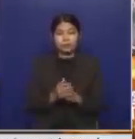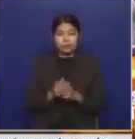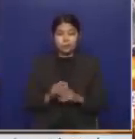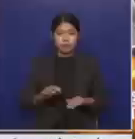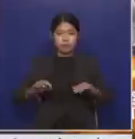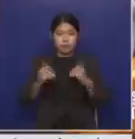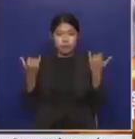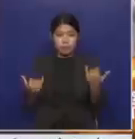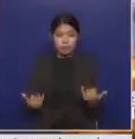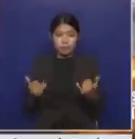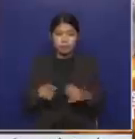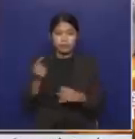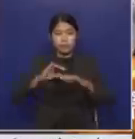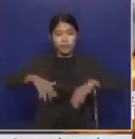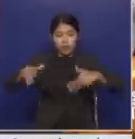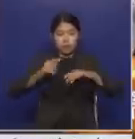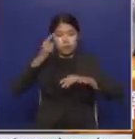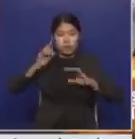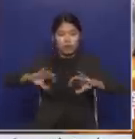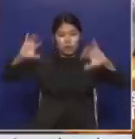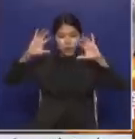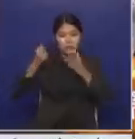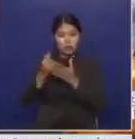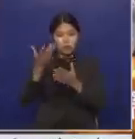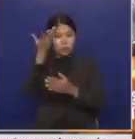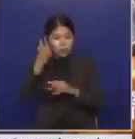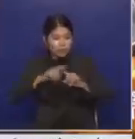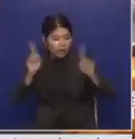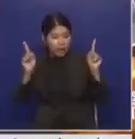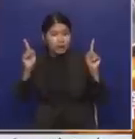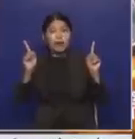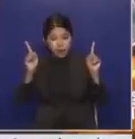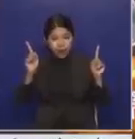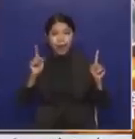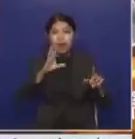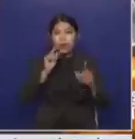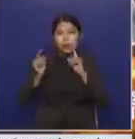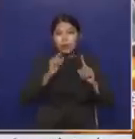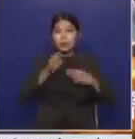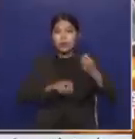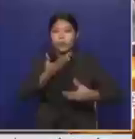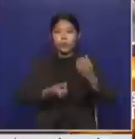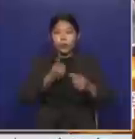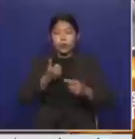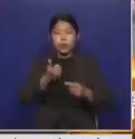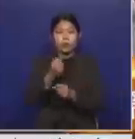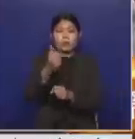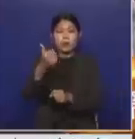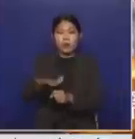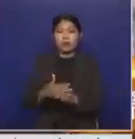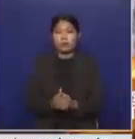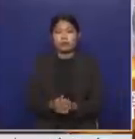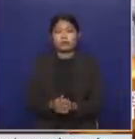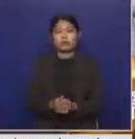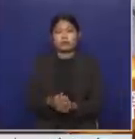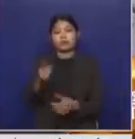ได้ก่อสร้างบรรยากาศที่ประชาชนที่คิดต่างรู้สึกไว้วางใจที่จะพูดคุยกันด้วยไม่ได้ก็หลีกเลี่ยง